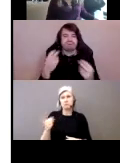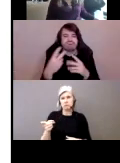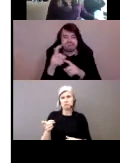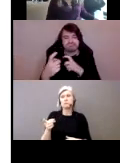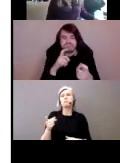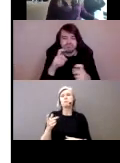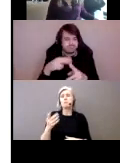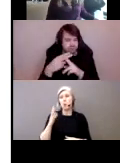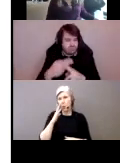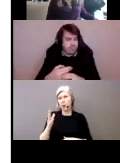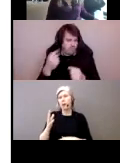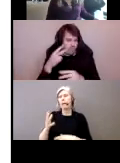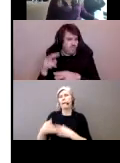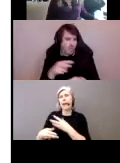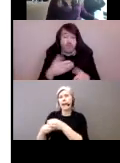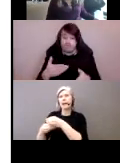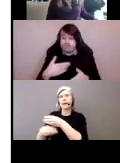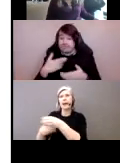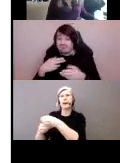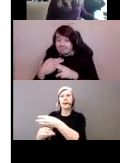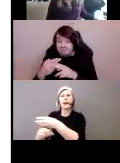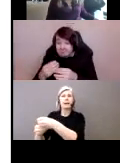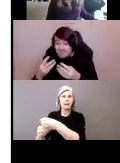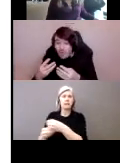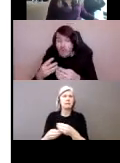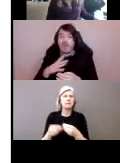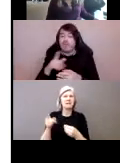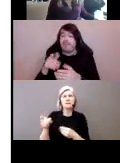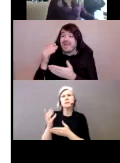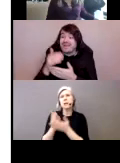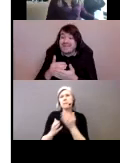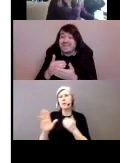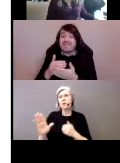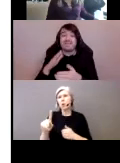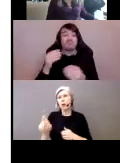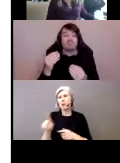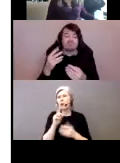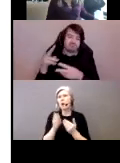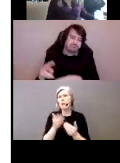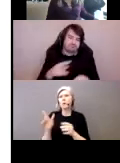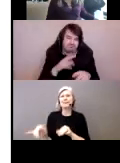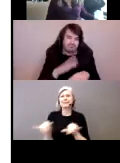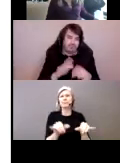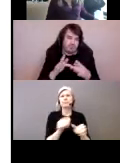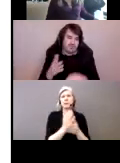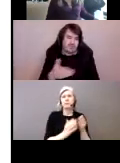au cours de la présentation aujourd'hui. Cette liste, cette foire aux questions sera,